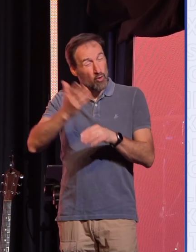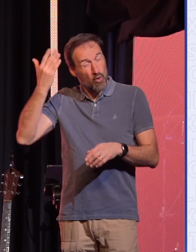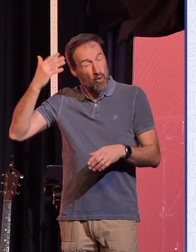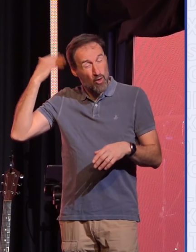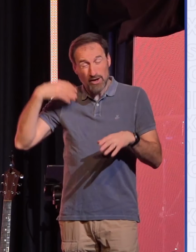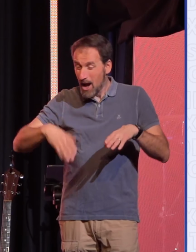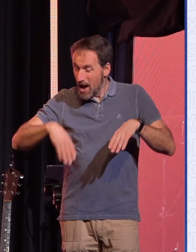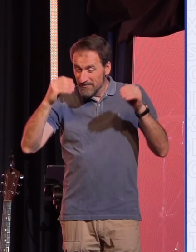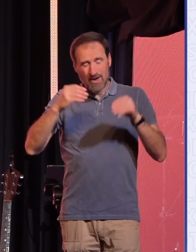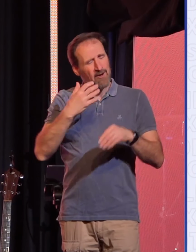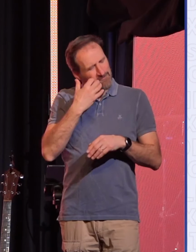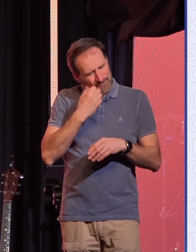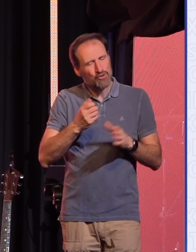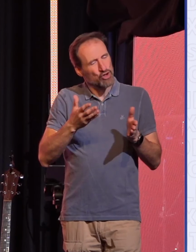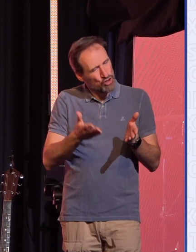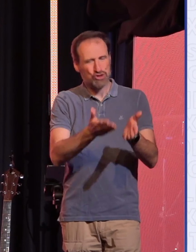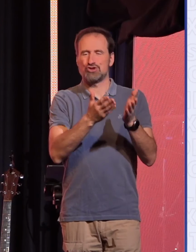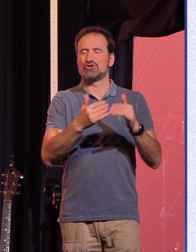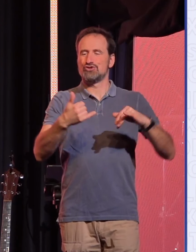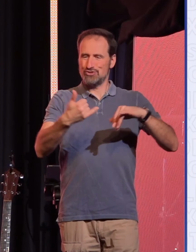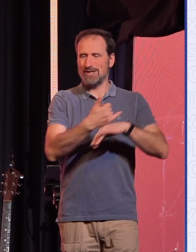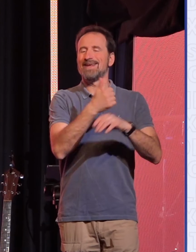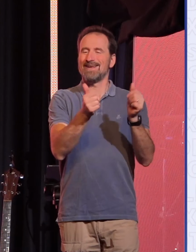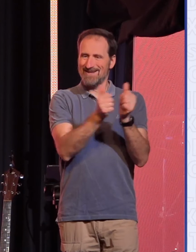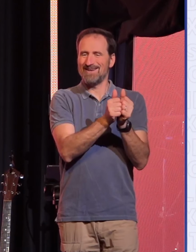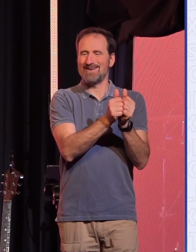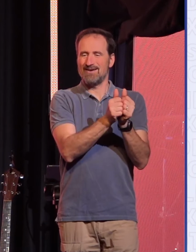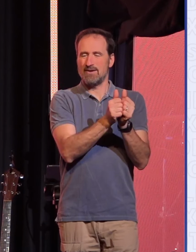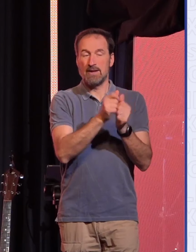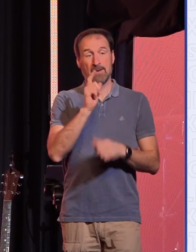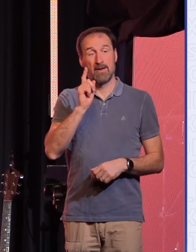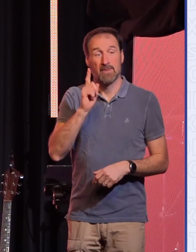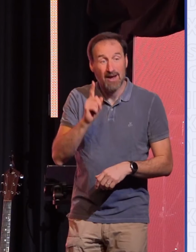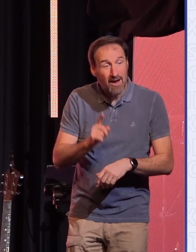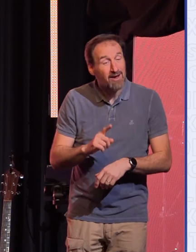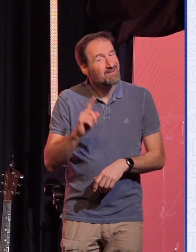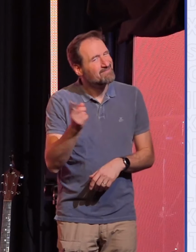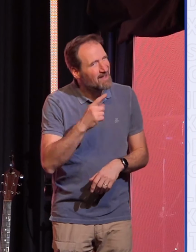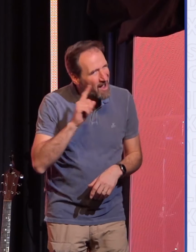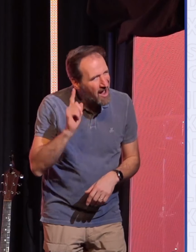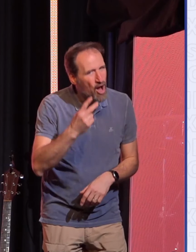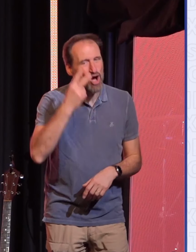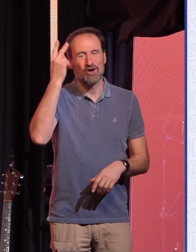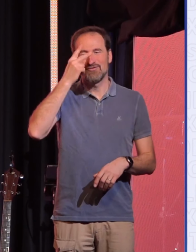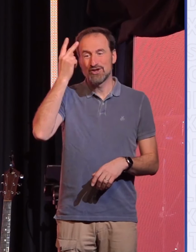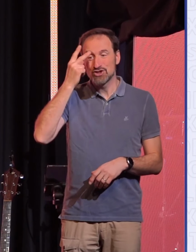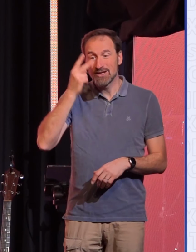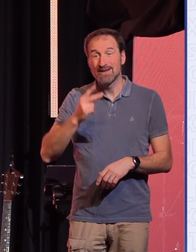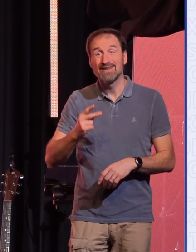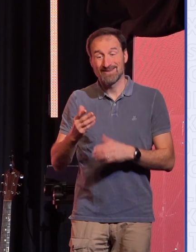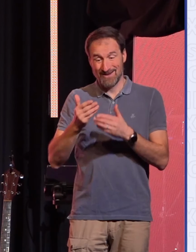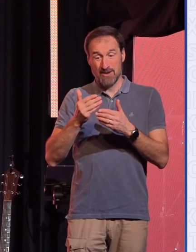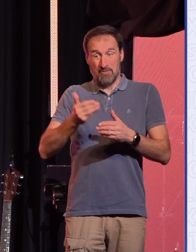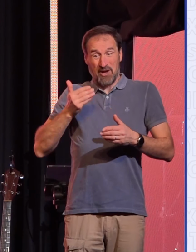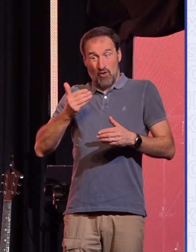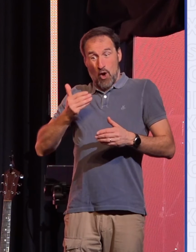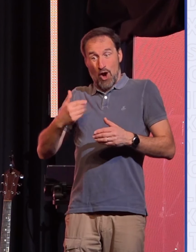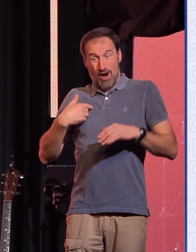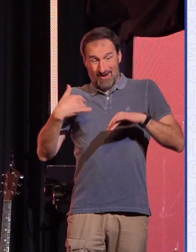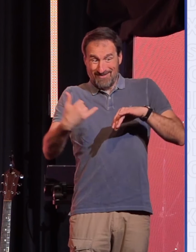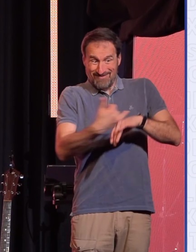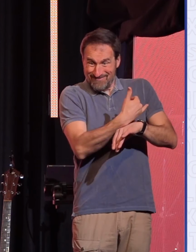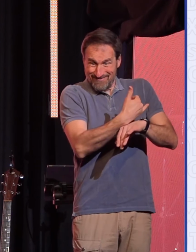glaube, genauso wichtig ist es auch, zu sein, wirklich das zu verstehen, wie gut die Zeit ist, wo du Single bist.